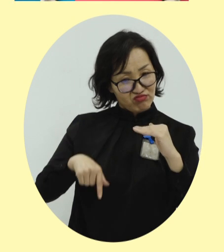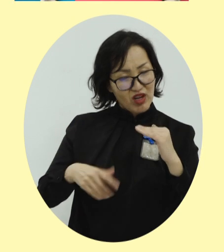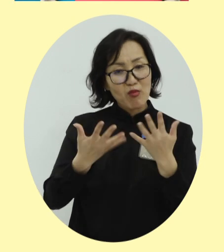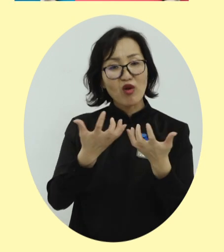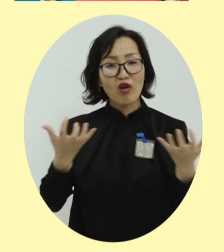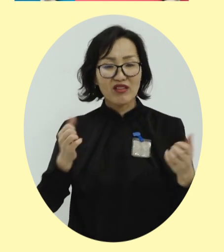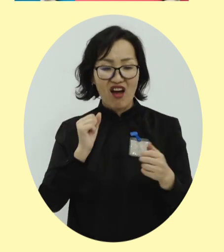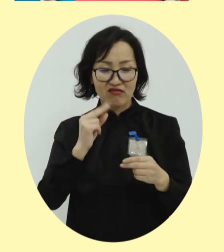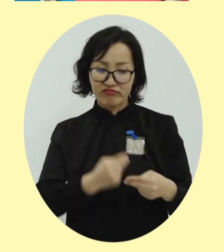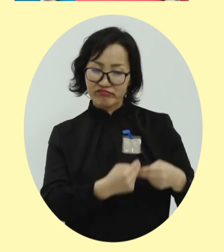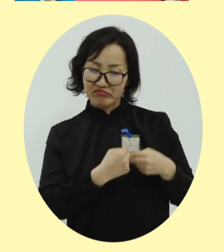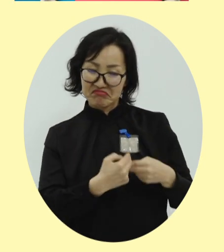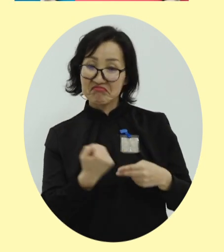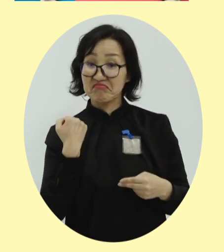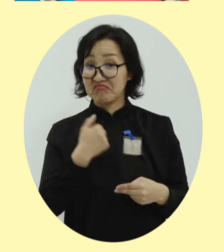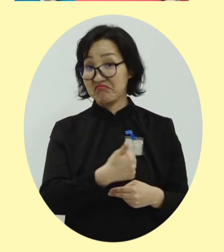юм байна.